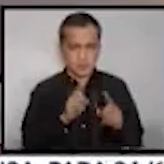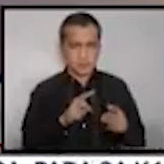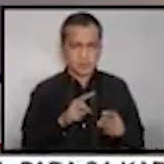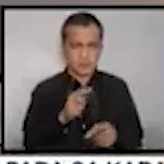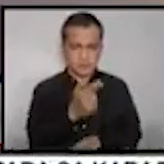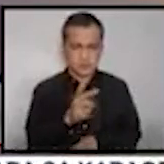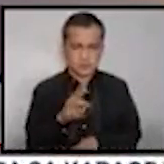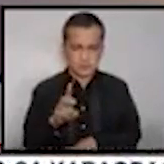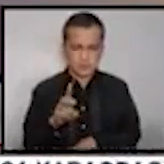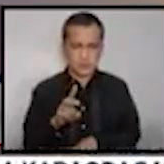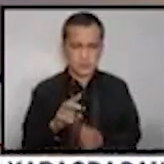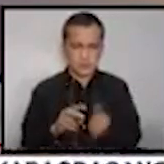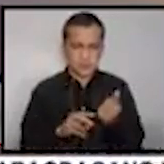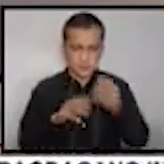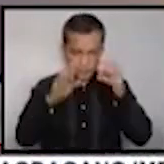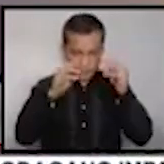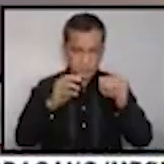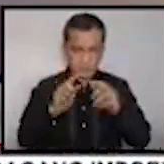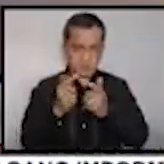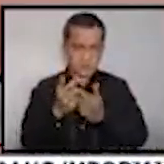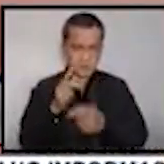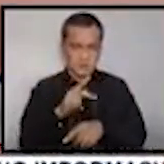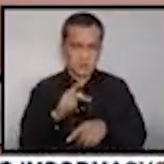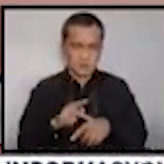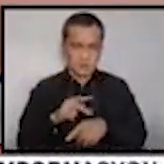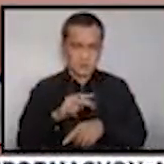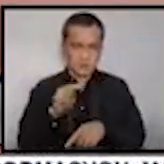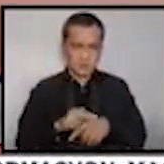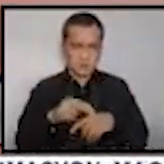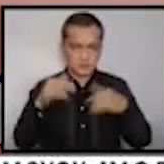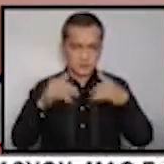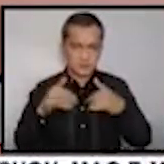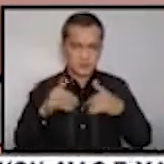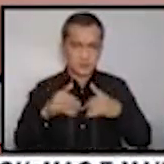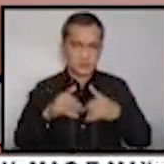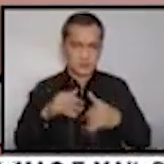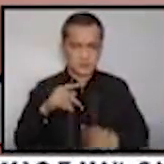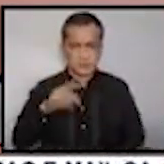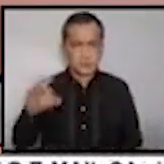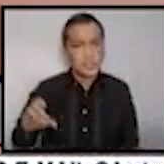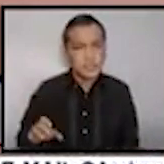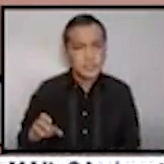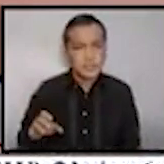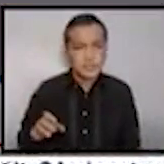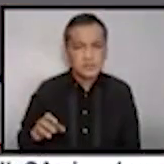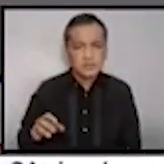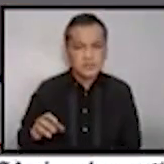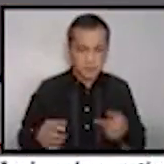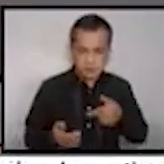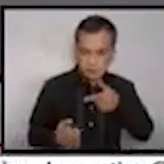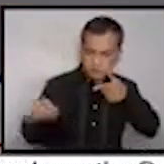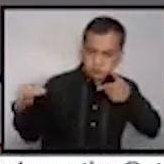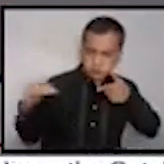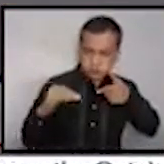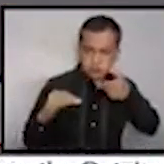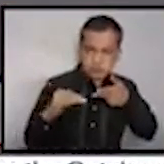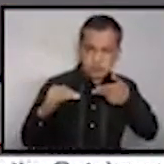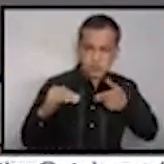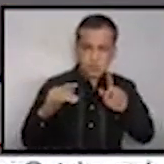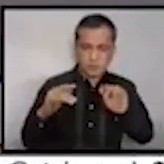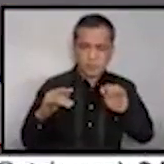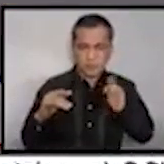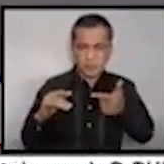Vice Mayor's League of the Philippines National Convention sa Pasay City nang tambangan ang mga ito sa Bagabag, Nueva